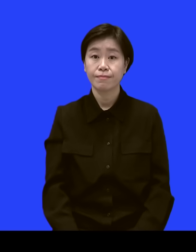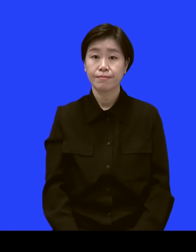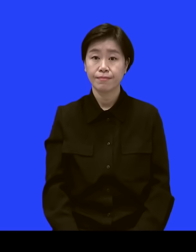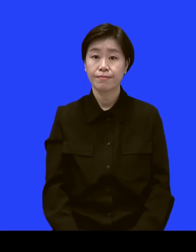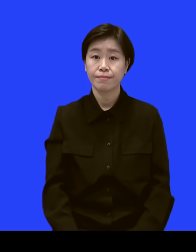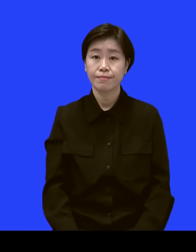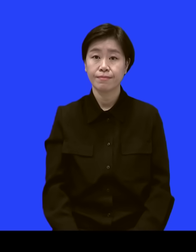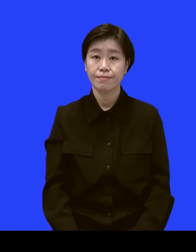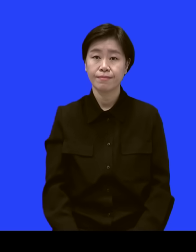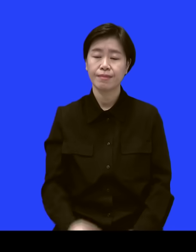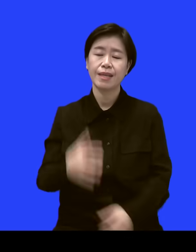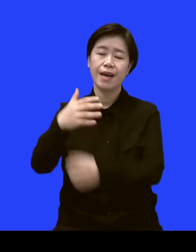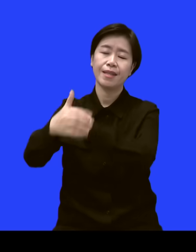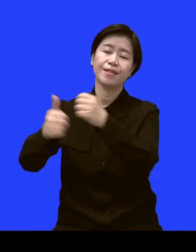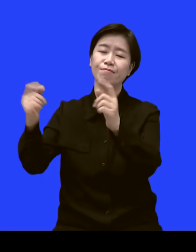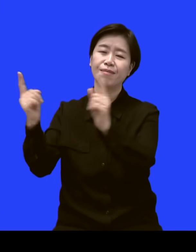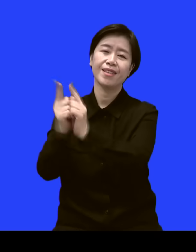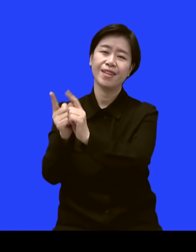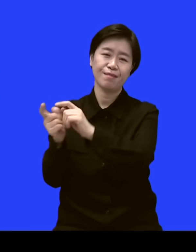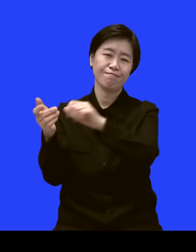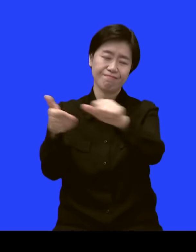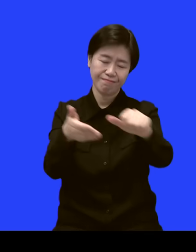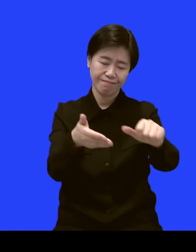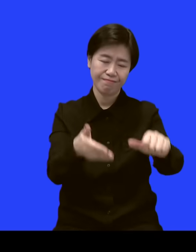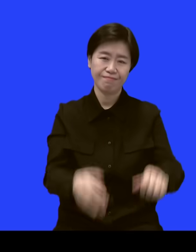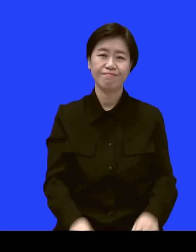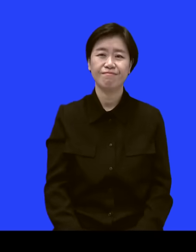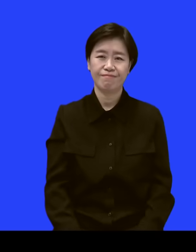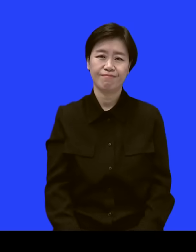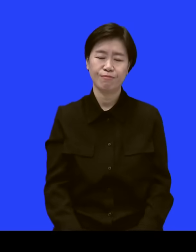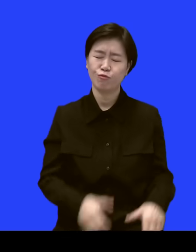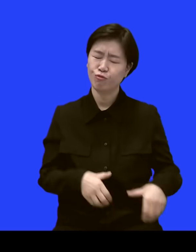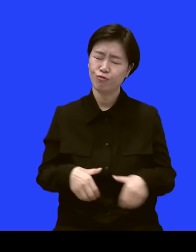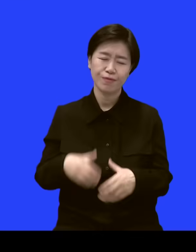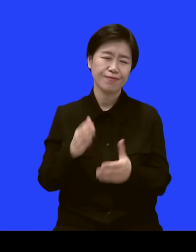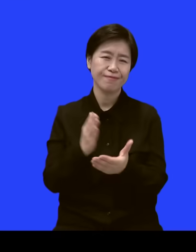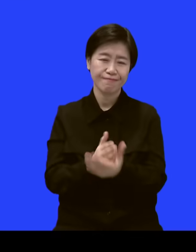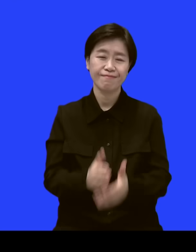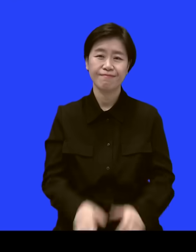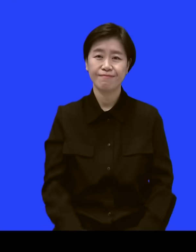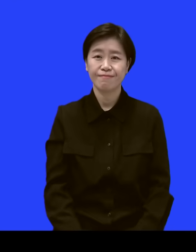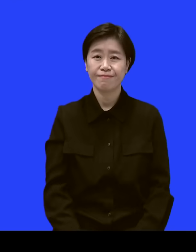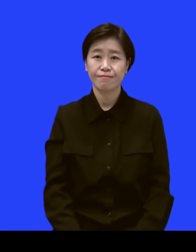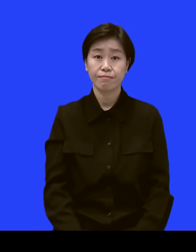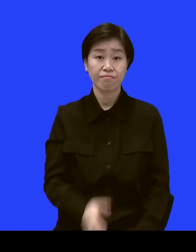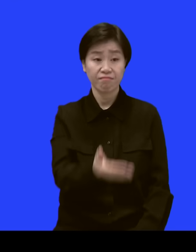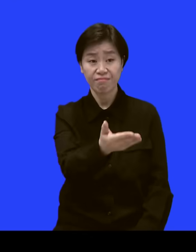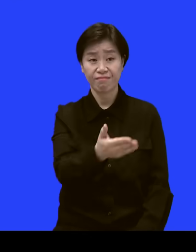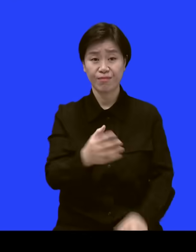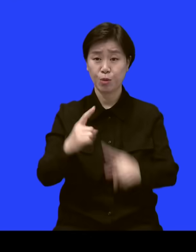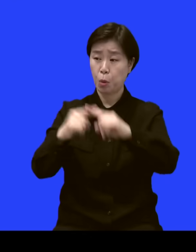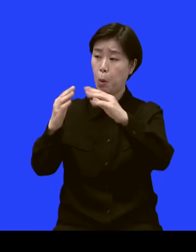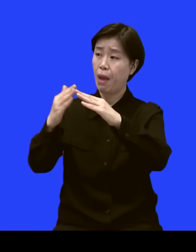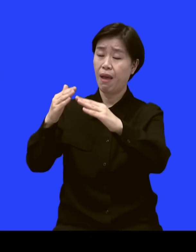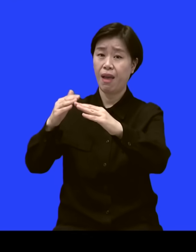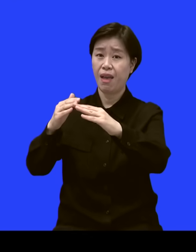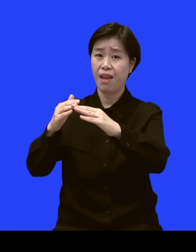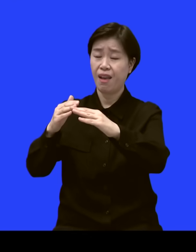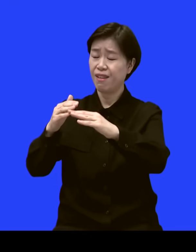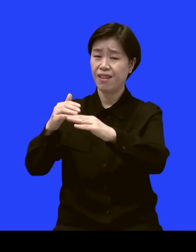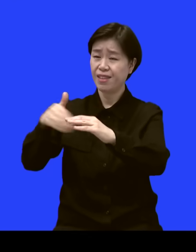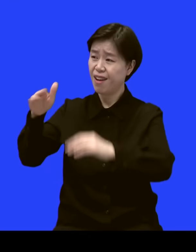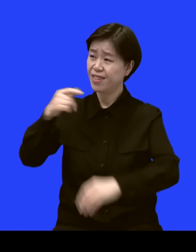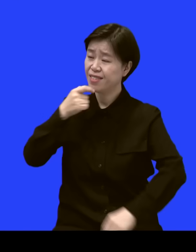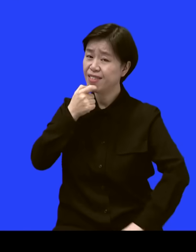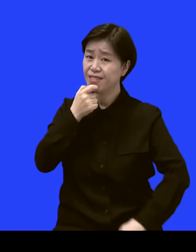주저하지 말고 네. 하나님께로 나오시라고 얘기하고 싶어요. 근데 뭐 교회 가기 싫어가지고 뭐 도망가려고 그러고 막 그랬잖아요. 뭐